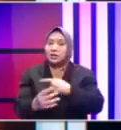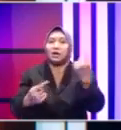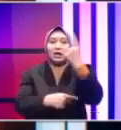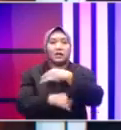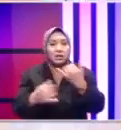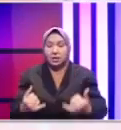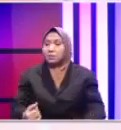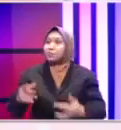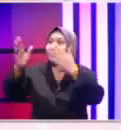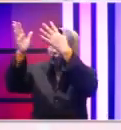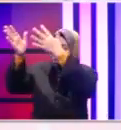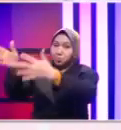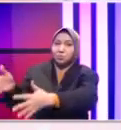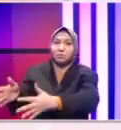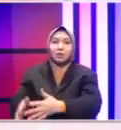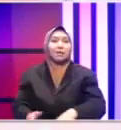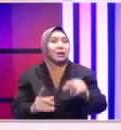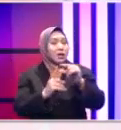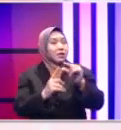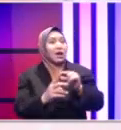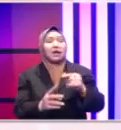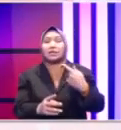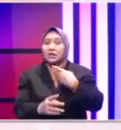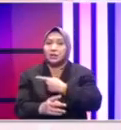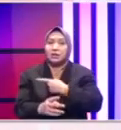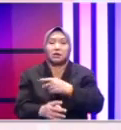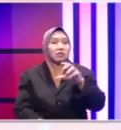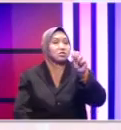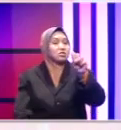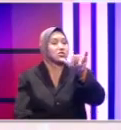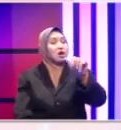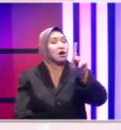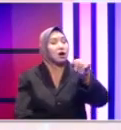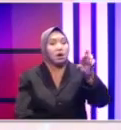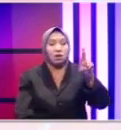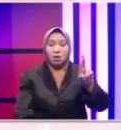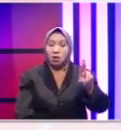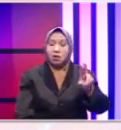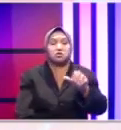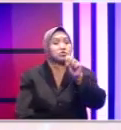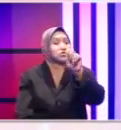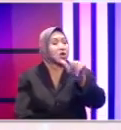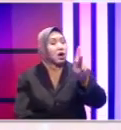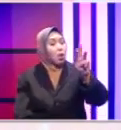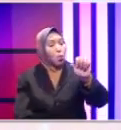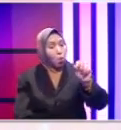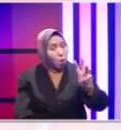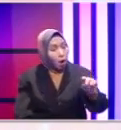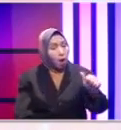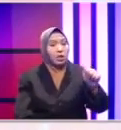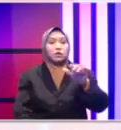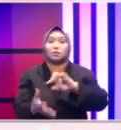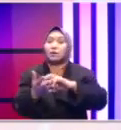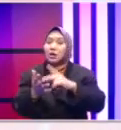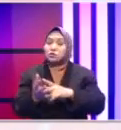hari ini salah Hai perkataan cute adalah shakhrukh Khan yang mana